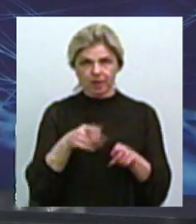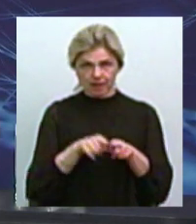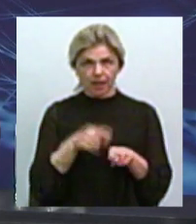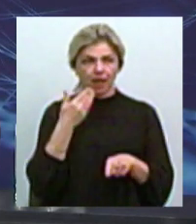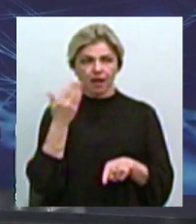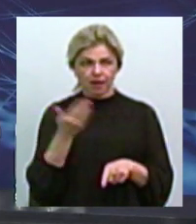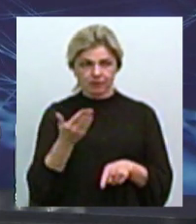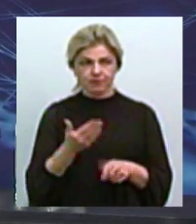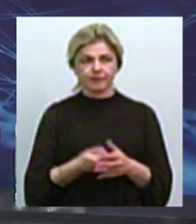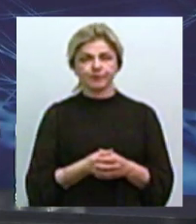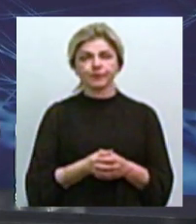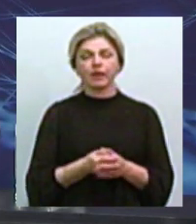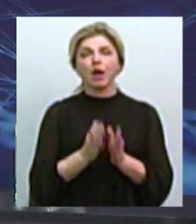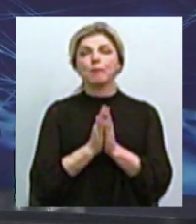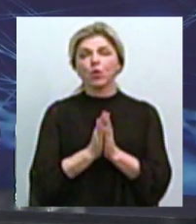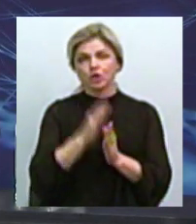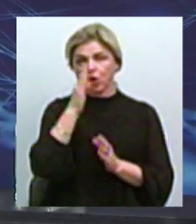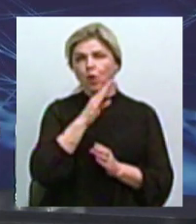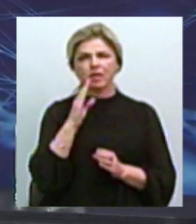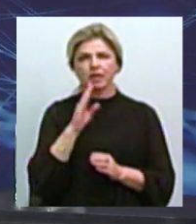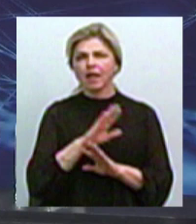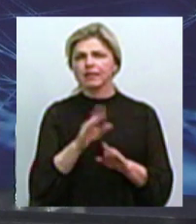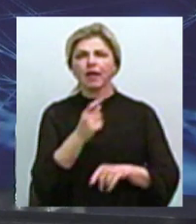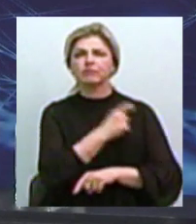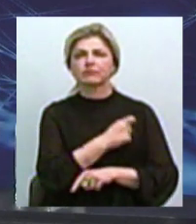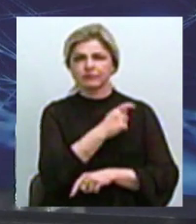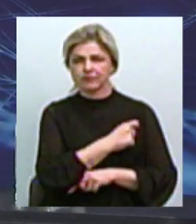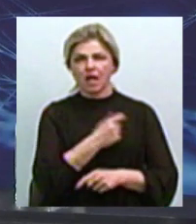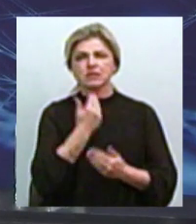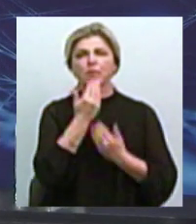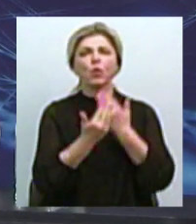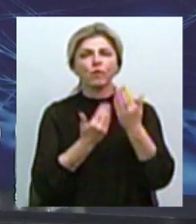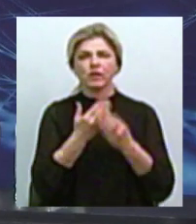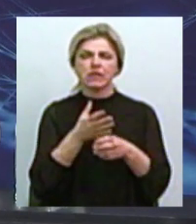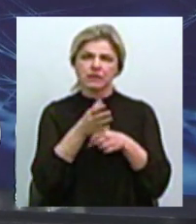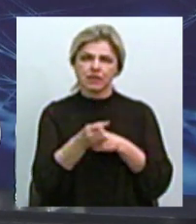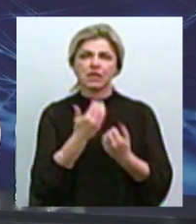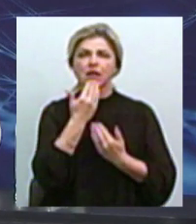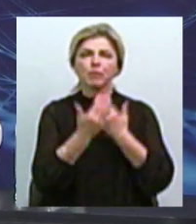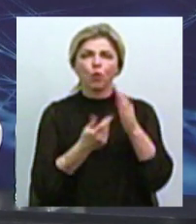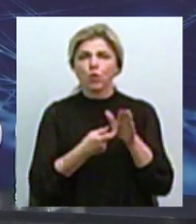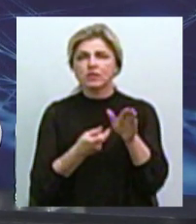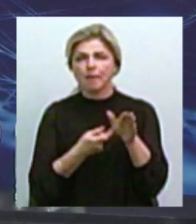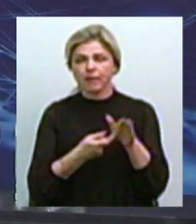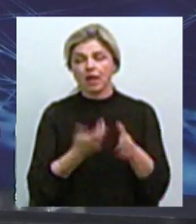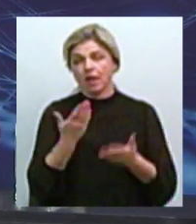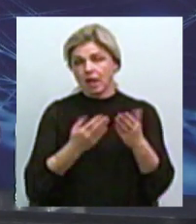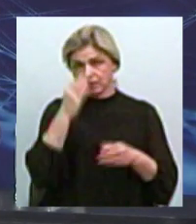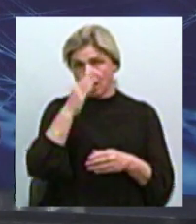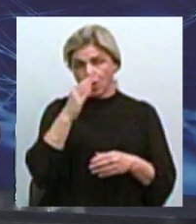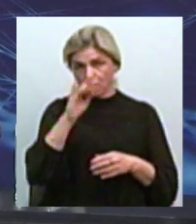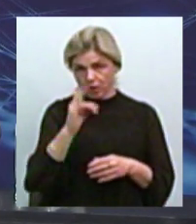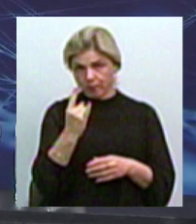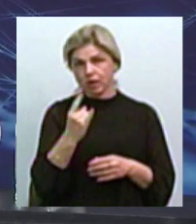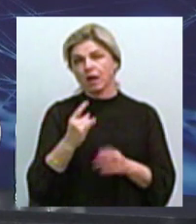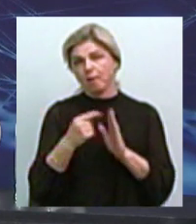так? Да, мы призывали родителей не доставать детей расспросами, насильными расспросами. То есть если ребенок сам, подросток, поделится... А